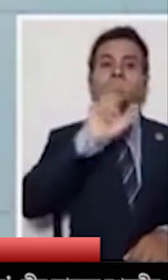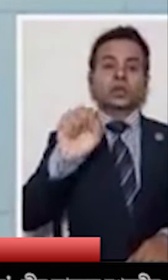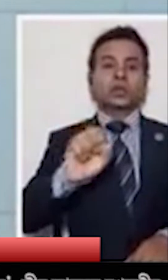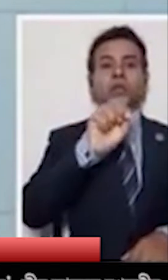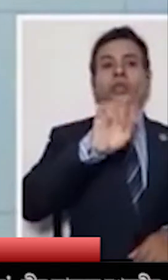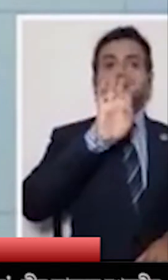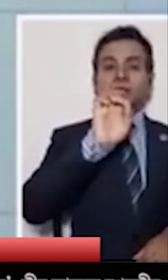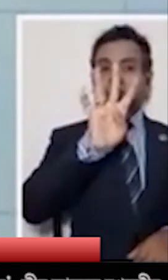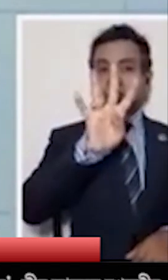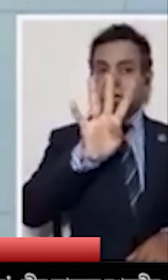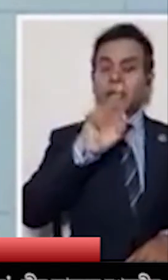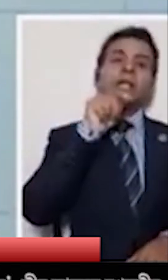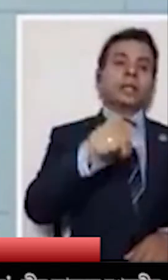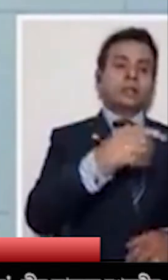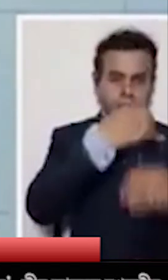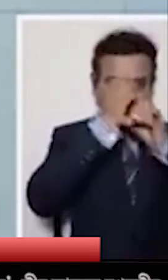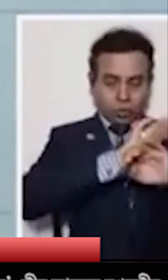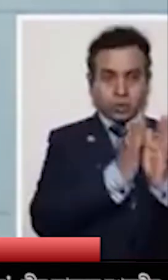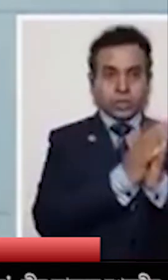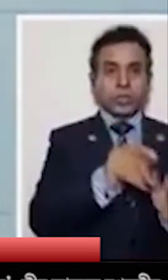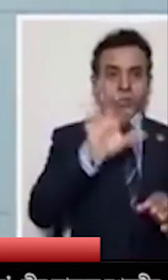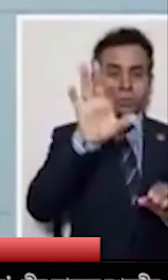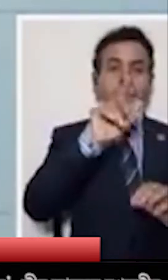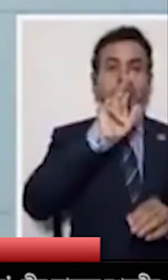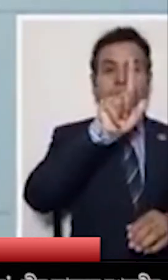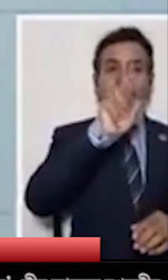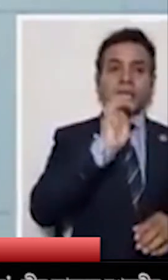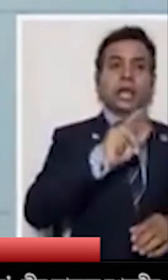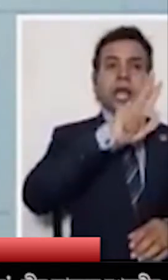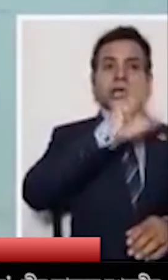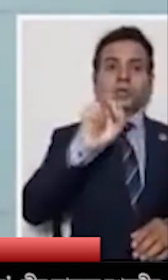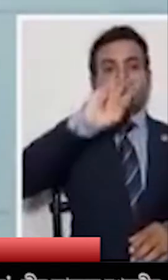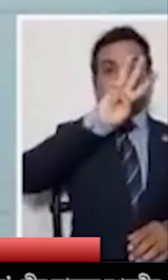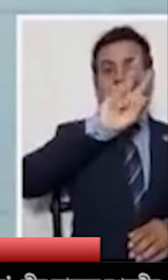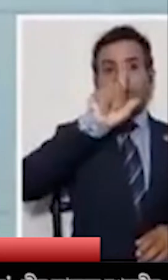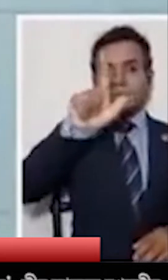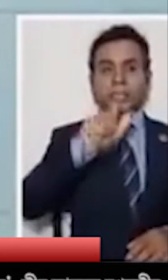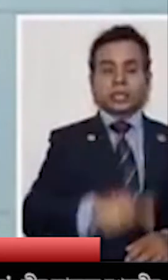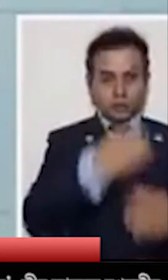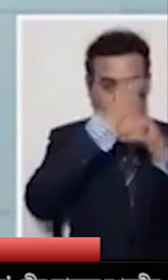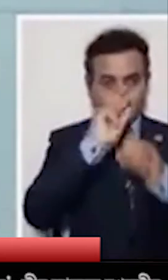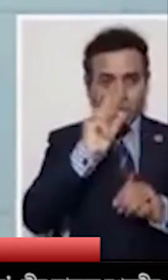এবং নমুনা পরীক্ষা করা হয়েছে ৭৩৯২টি। এ পর্যন্ত আমাদের নমুনা পরীক্ষা